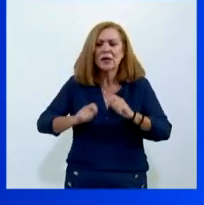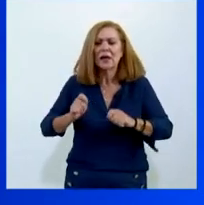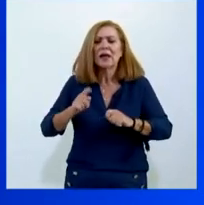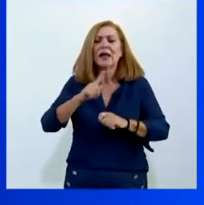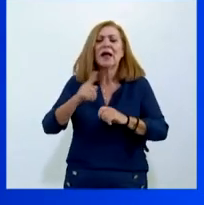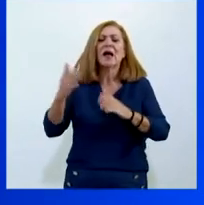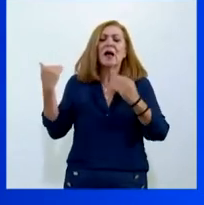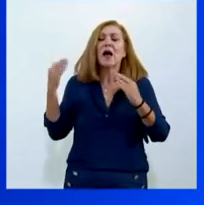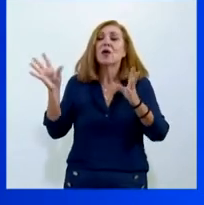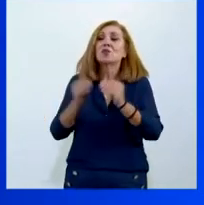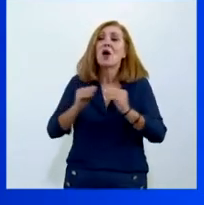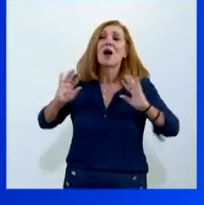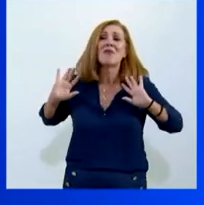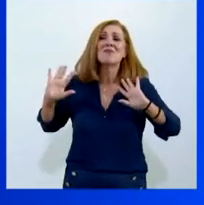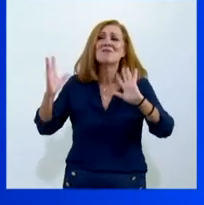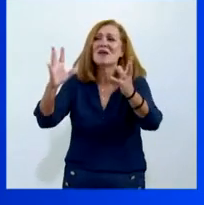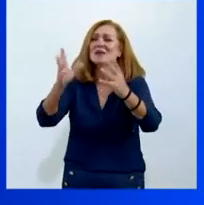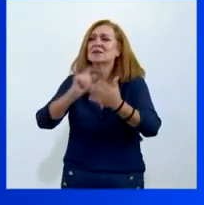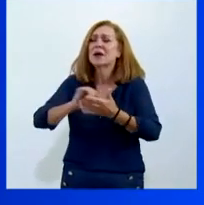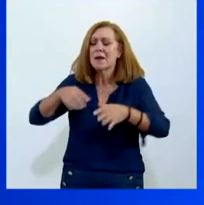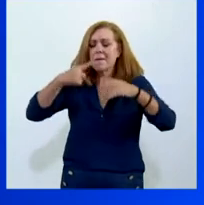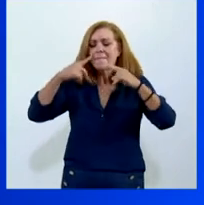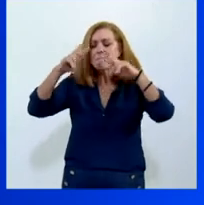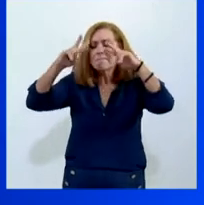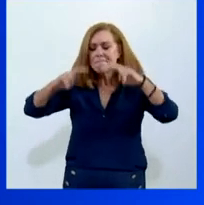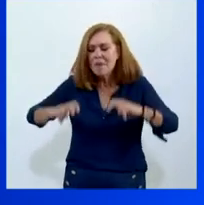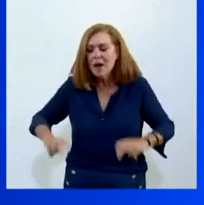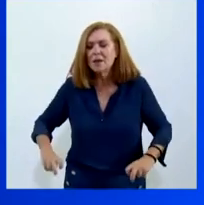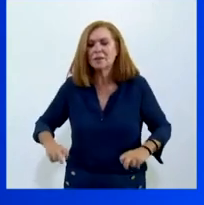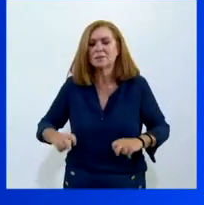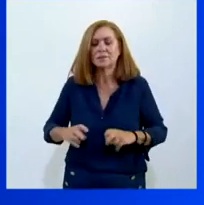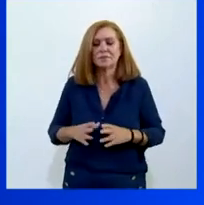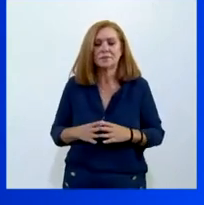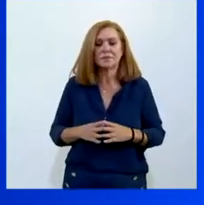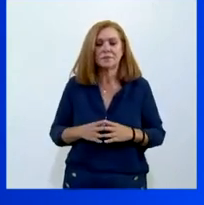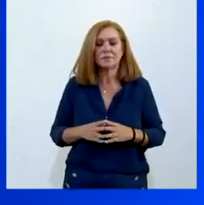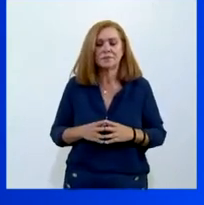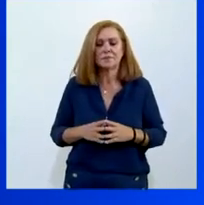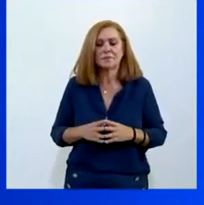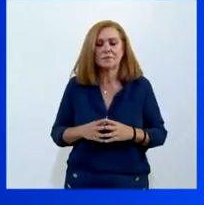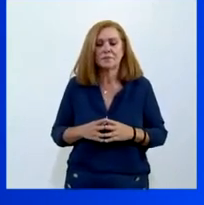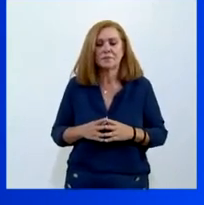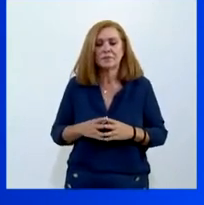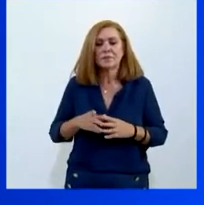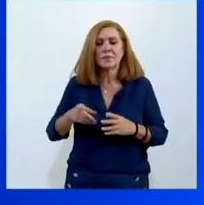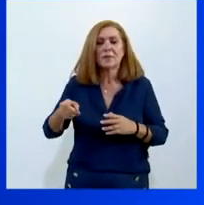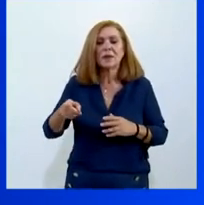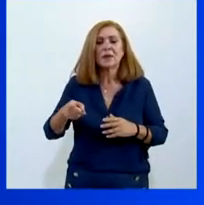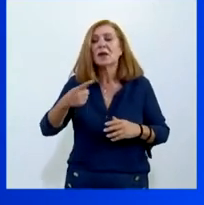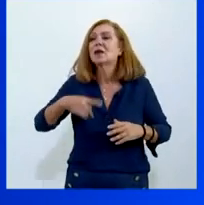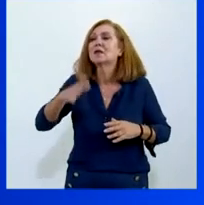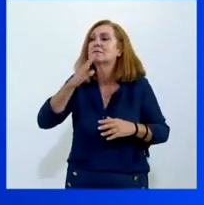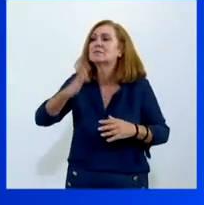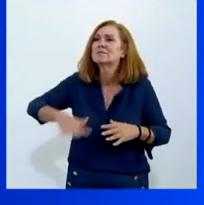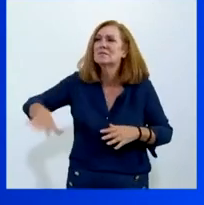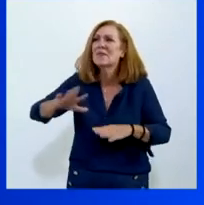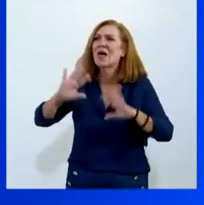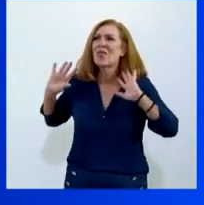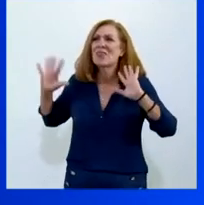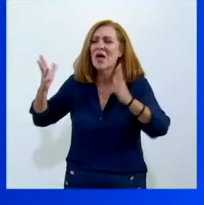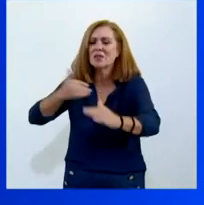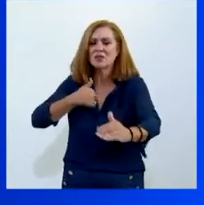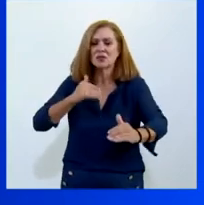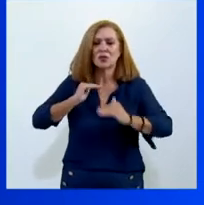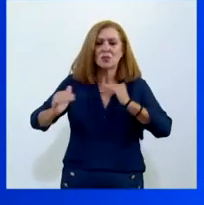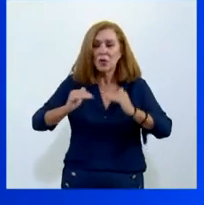συναρμόδια δασαρχεία οι μελέτες αποκατάστασης και προστασίας των εδαφών σε συνδυασμό με τα